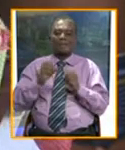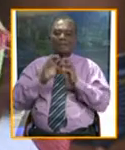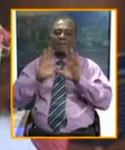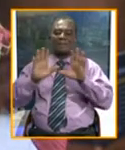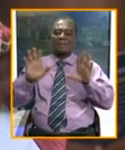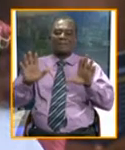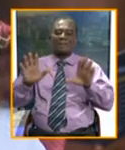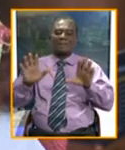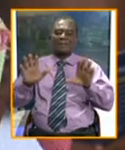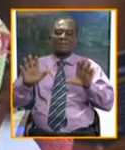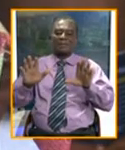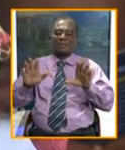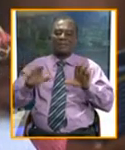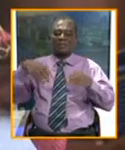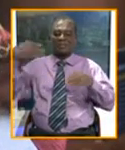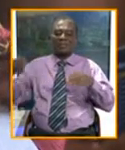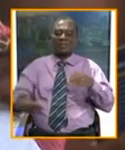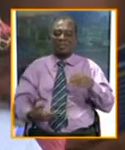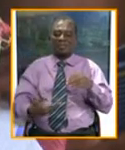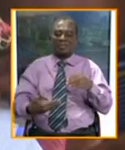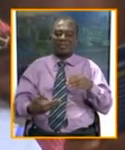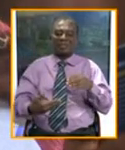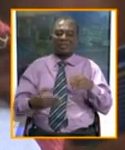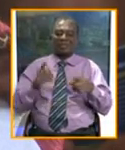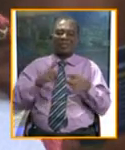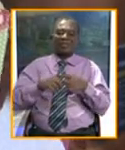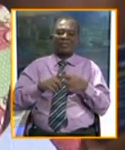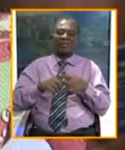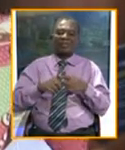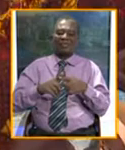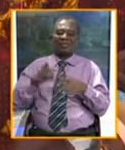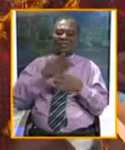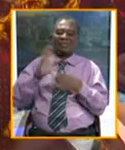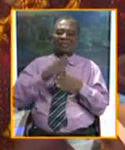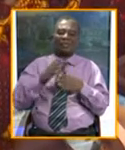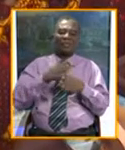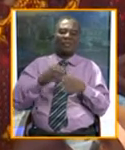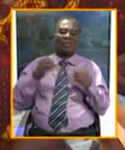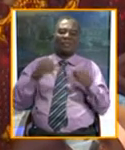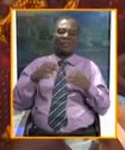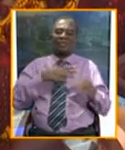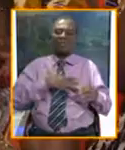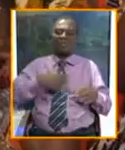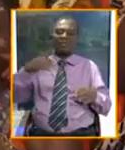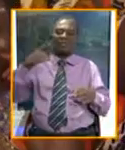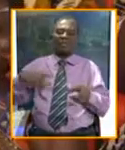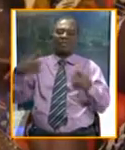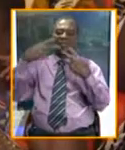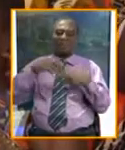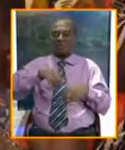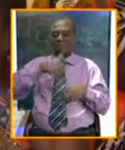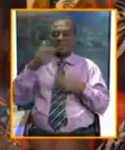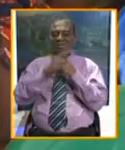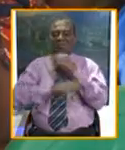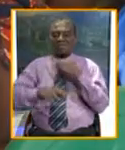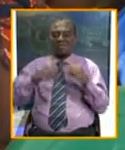transparence. On l'invite à partager. Plusieurs délégations venues des autres régions